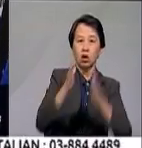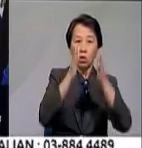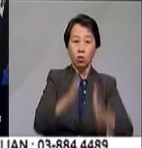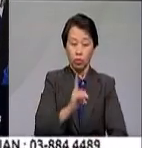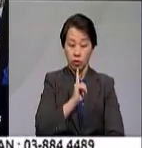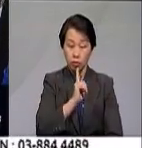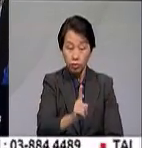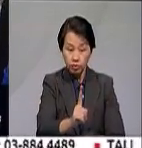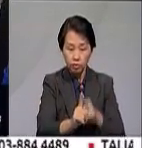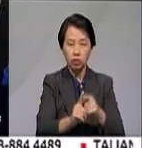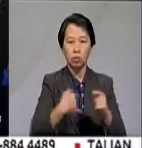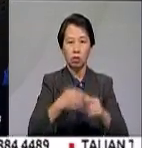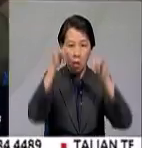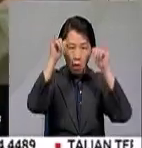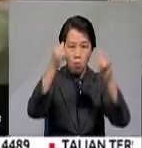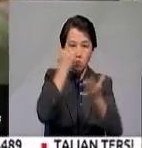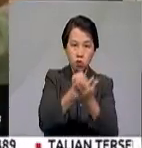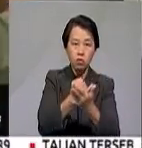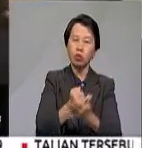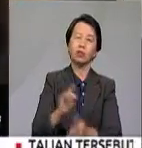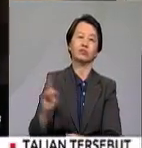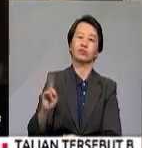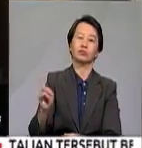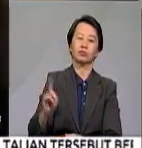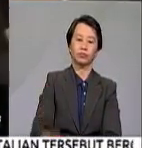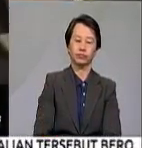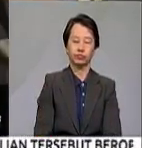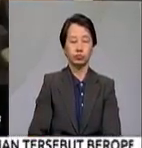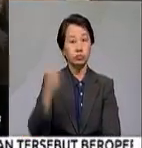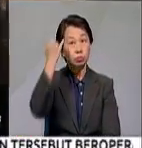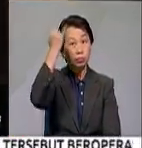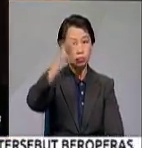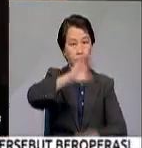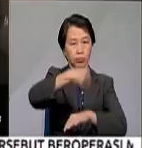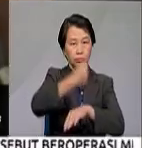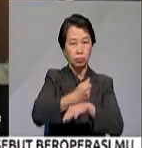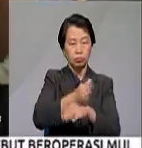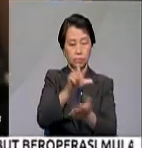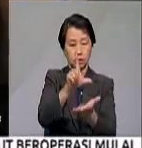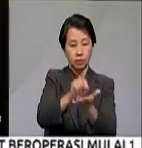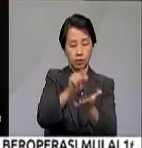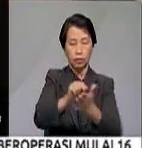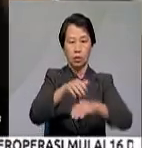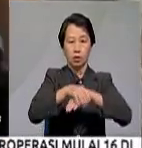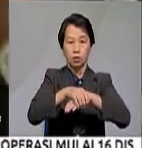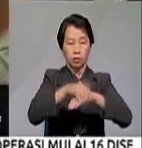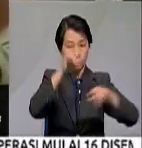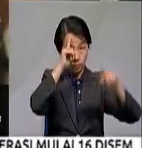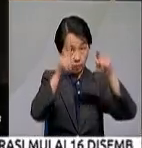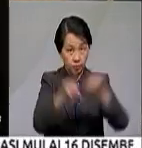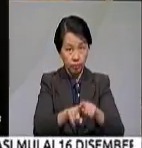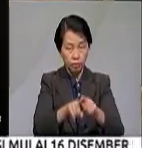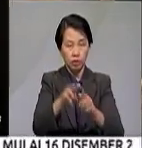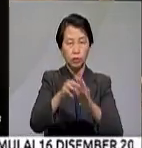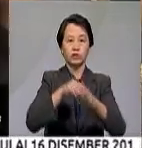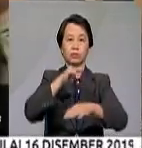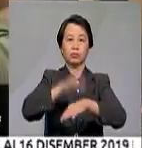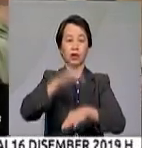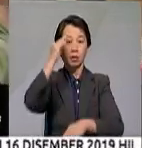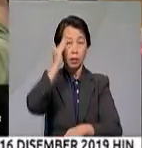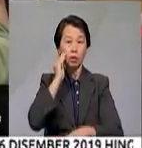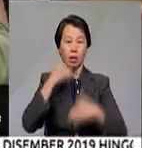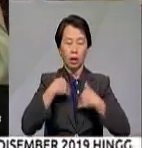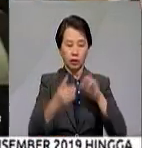ni adalah teroris. Idea penubuhan stesen televisyen berbahasa Inggeris itu dipersetujui ketika Tun Dr. Mahathir